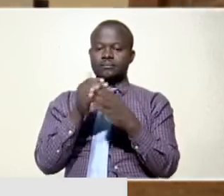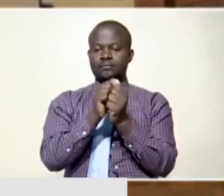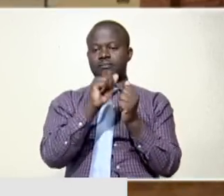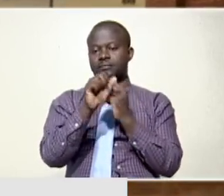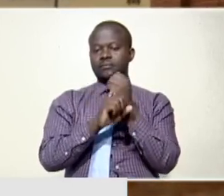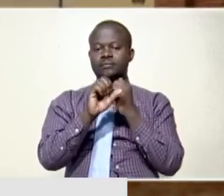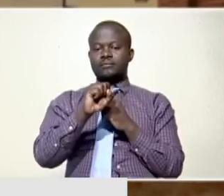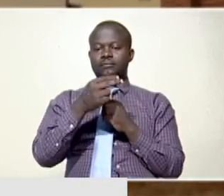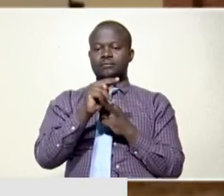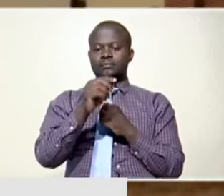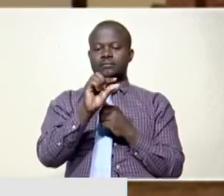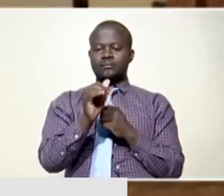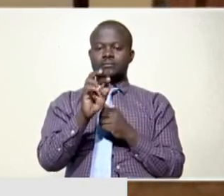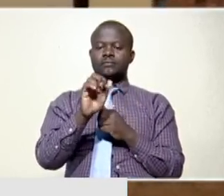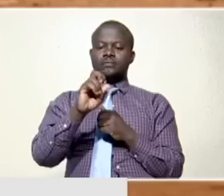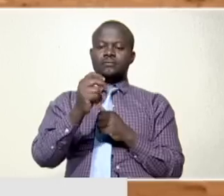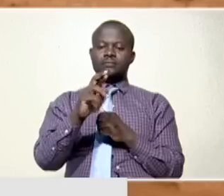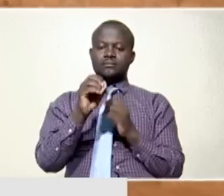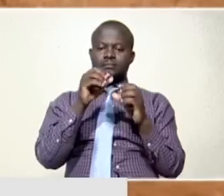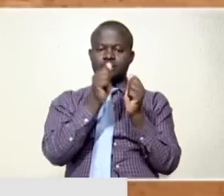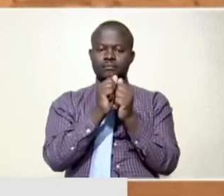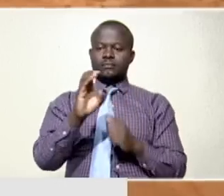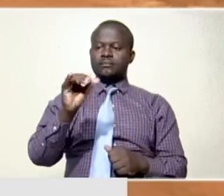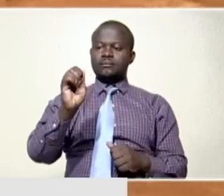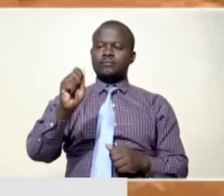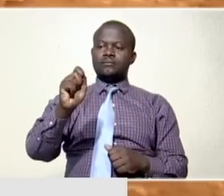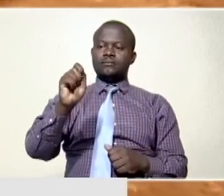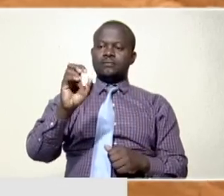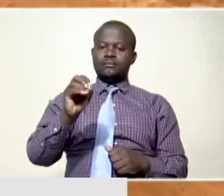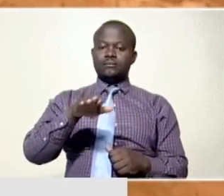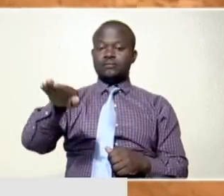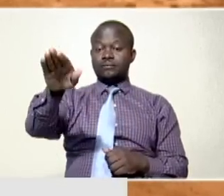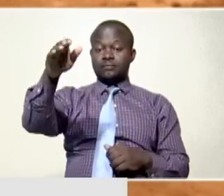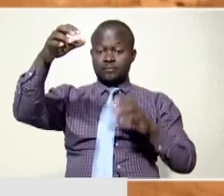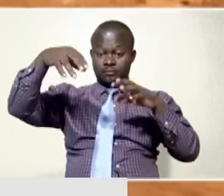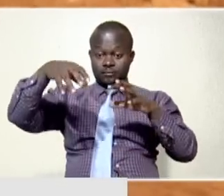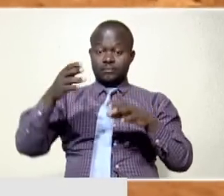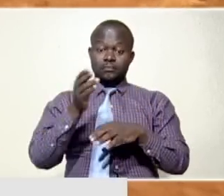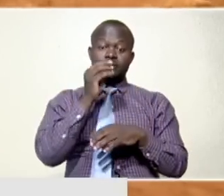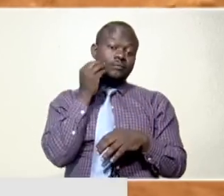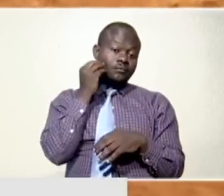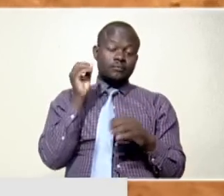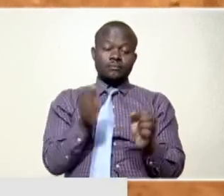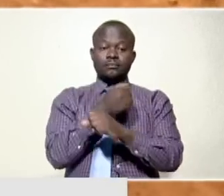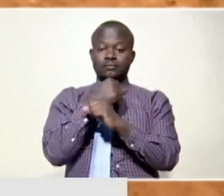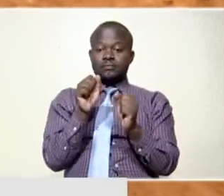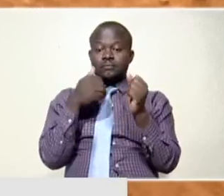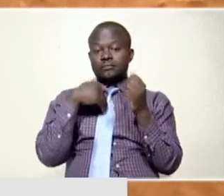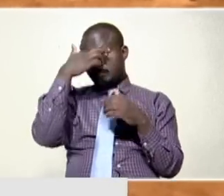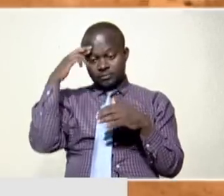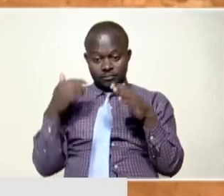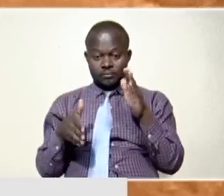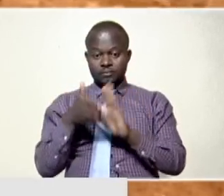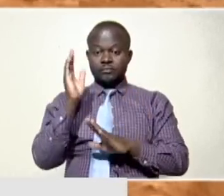nka Shangi Rangiro Karengera n'igice cya Cyato aho ushobora kujya imvura yagusanga yo ntutahe cyangwa se wagira impamvu